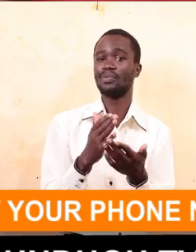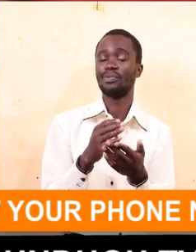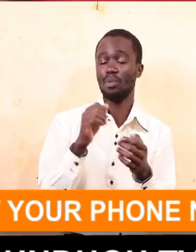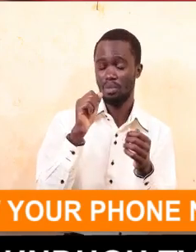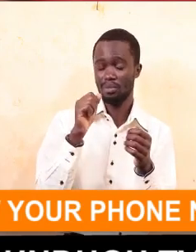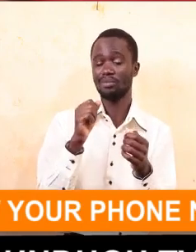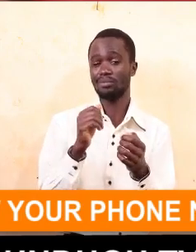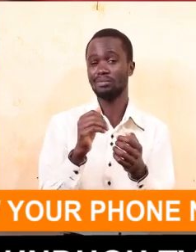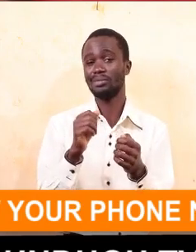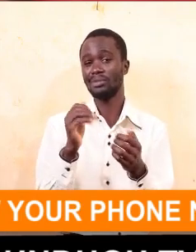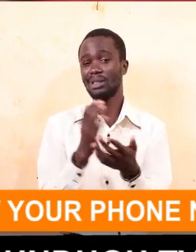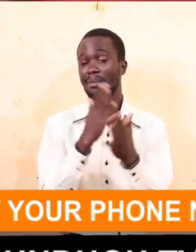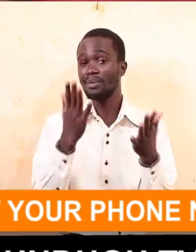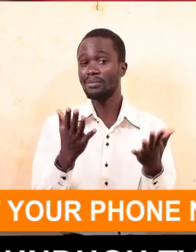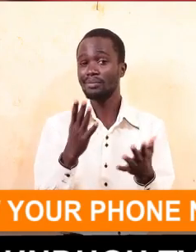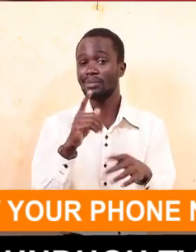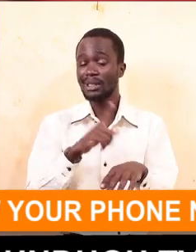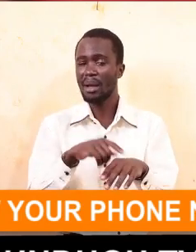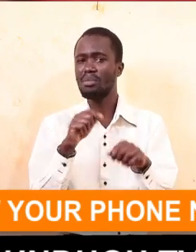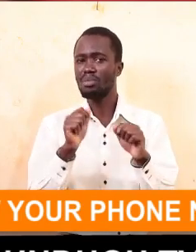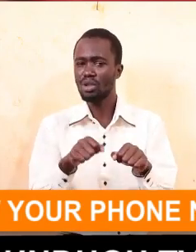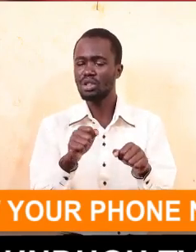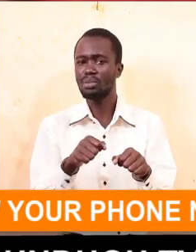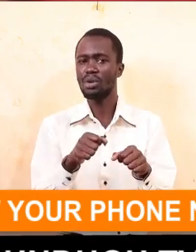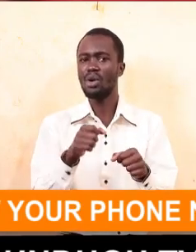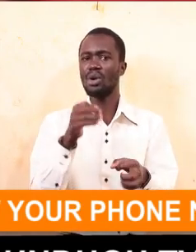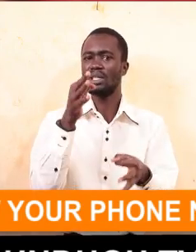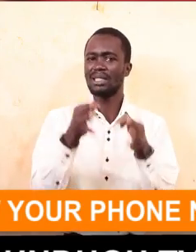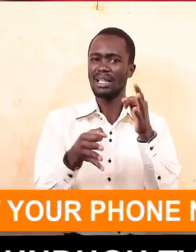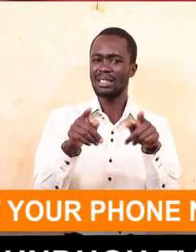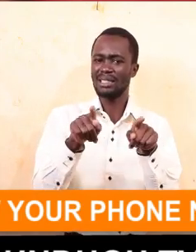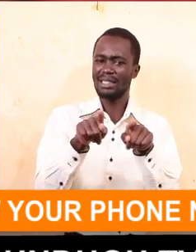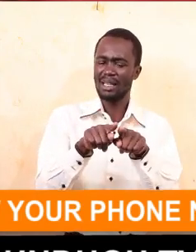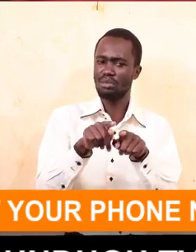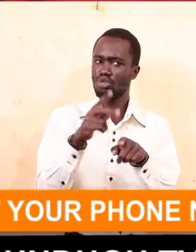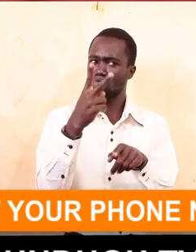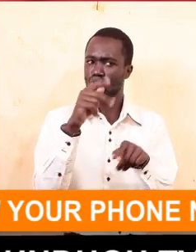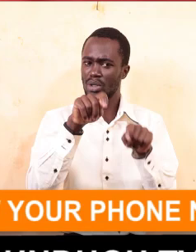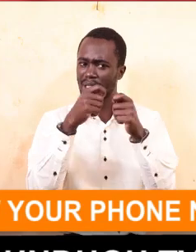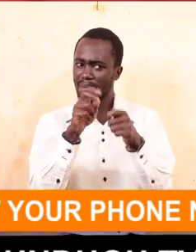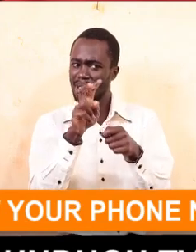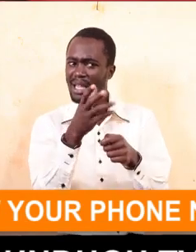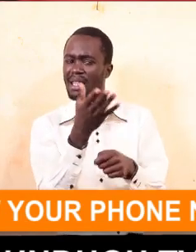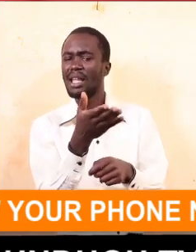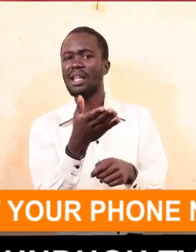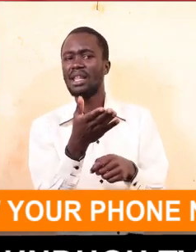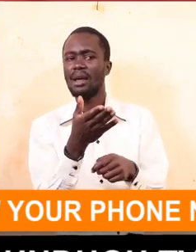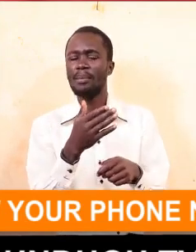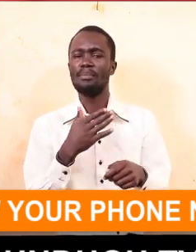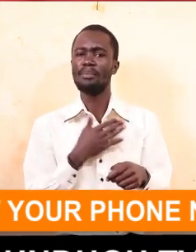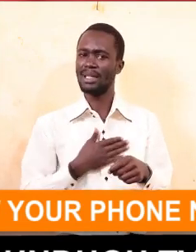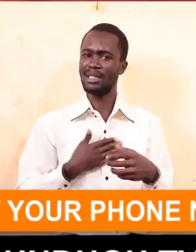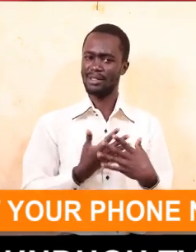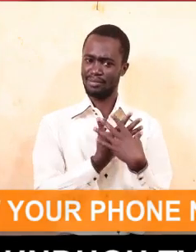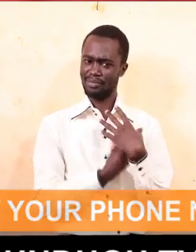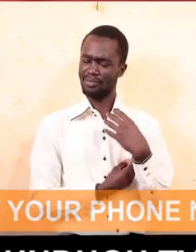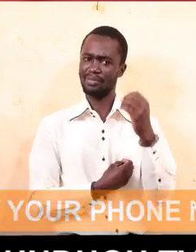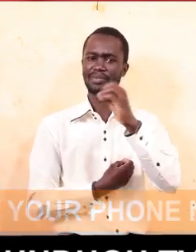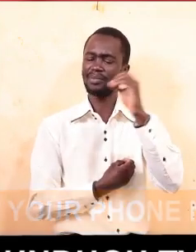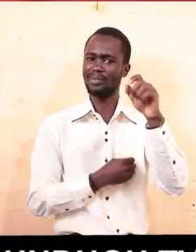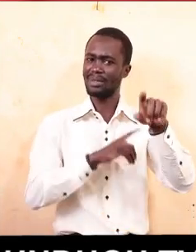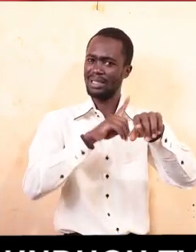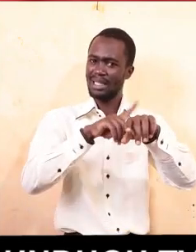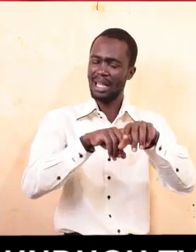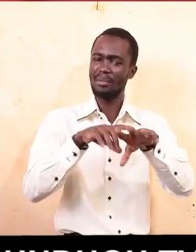kuhukumiwa kama wana wa Yuda na wa Yerusalemu, tusife moyo wakati wa